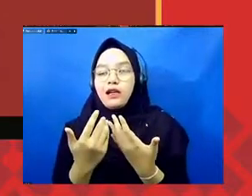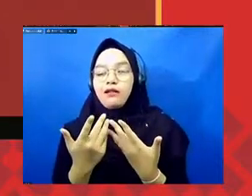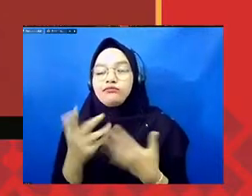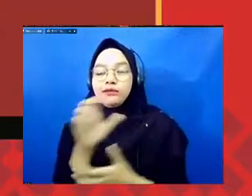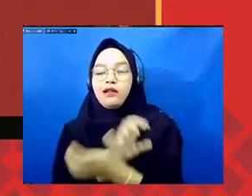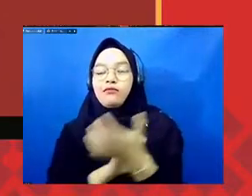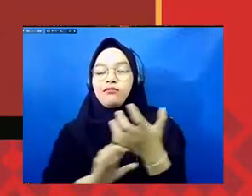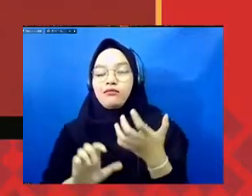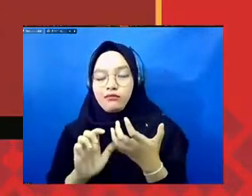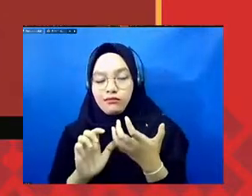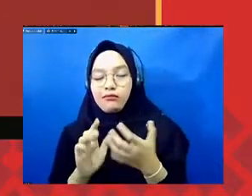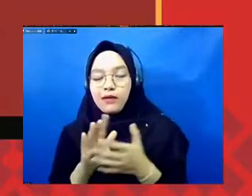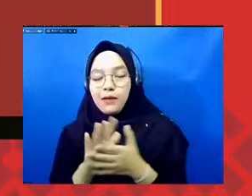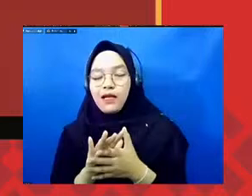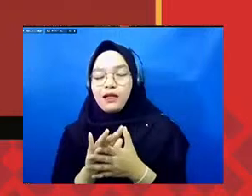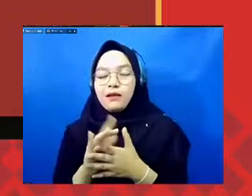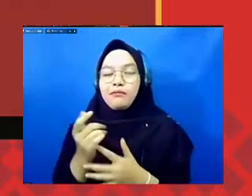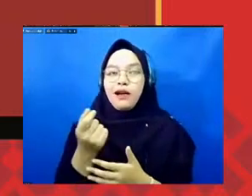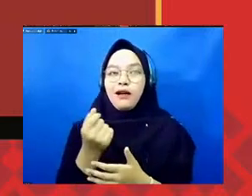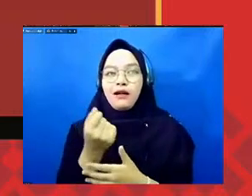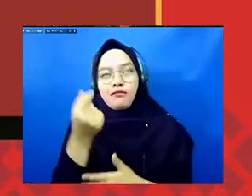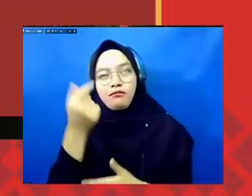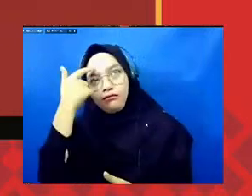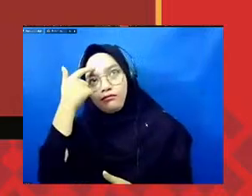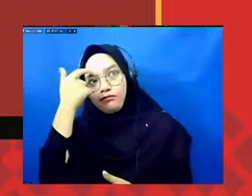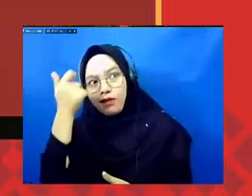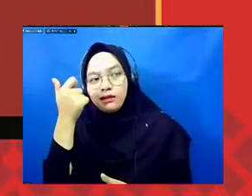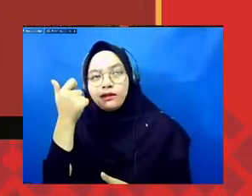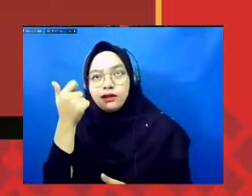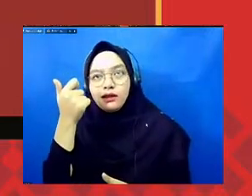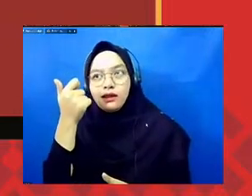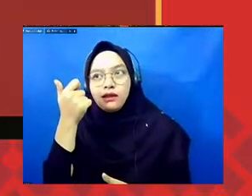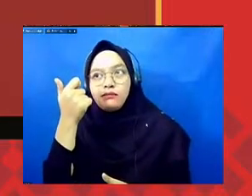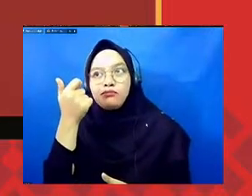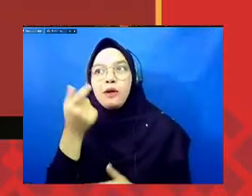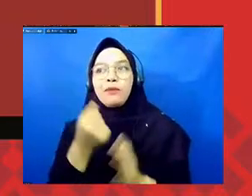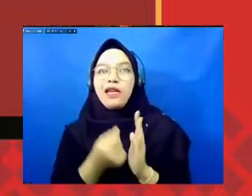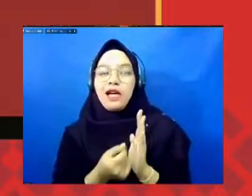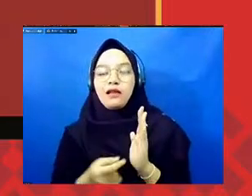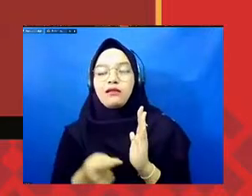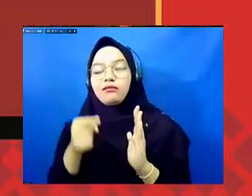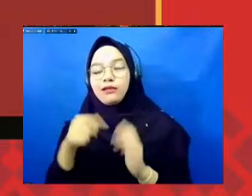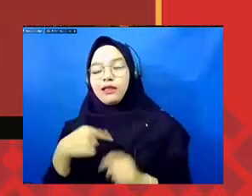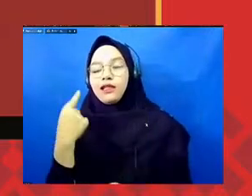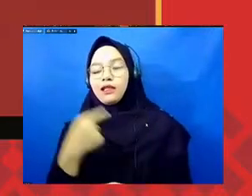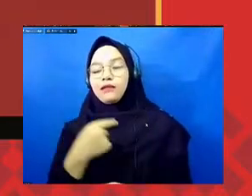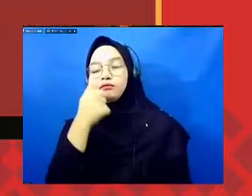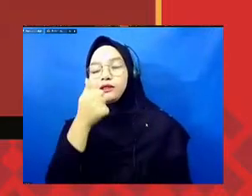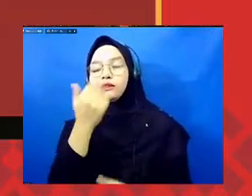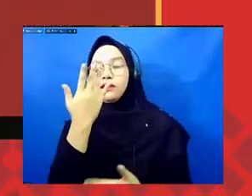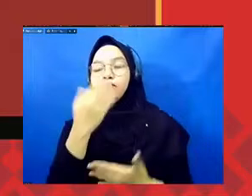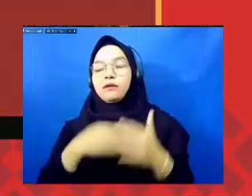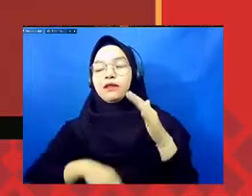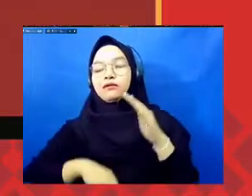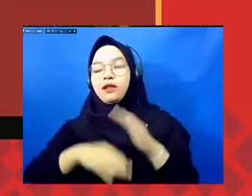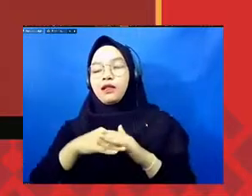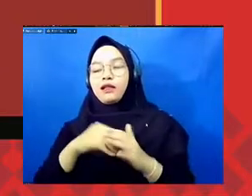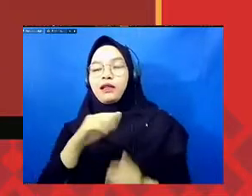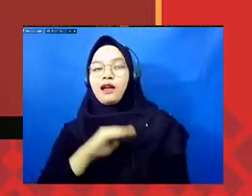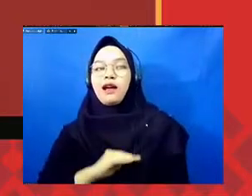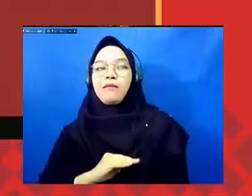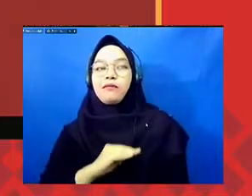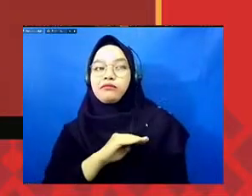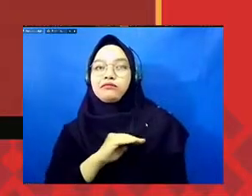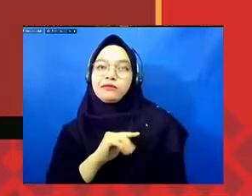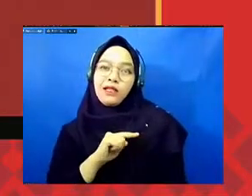learning course ini, kita juga meningkatkan kapasitas dari pemerintah daerah. Bagaimana human